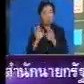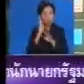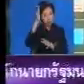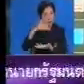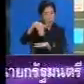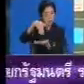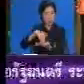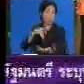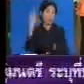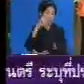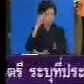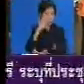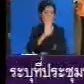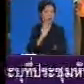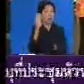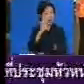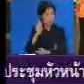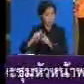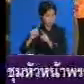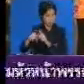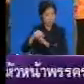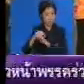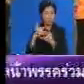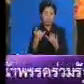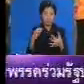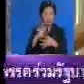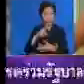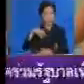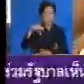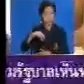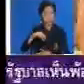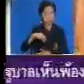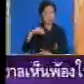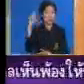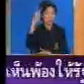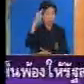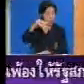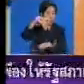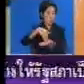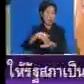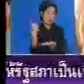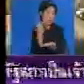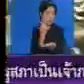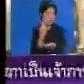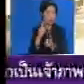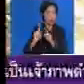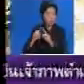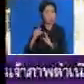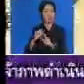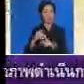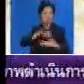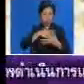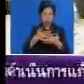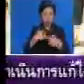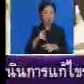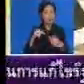ภูมิภาคซึ่งในประเด็นที่สำหรับสำคัญนะครับก็คือการใช้ท่ากาสยานเดียวบริการทางการบินแผนการลงทุนของสนามบิน